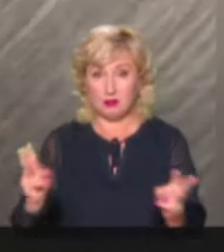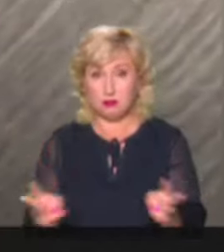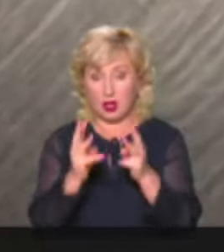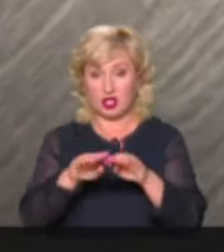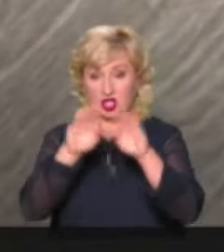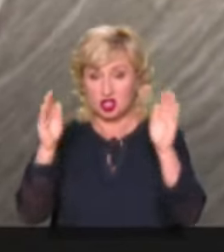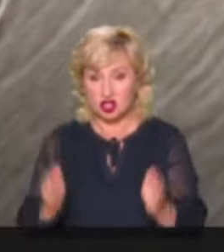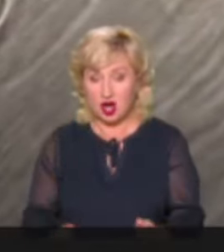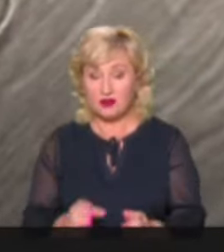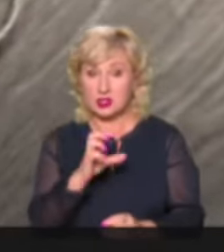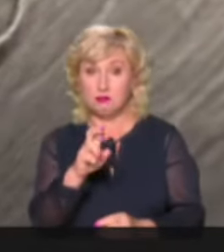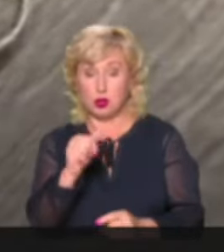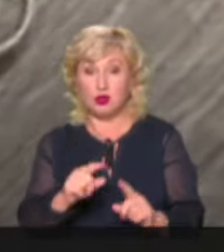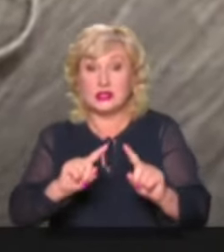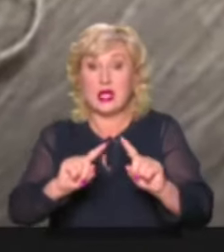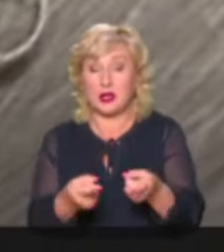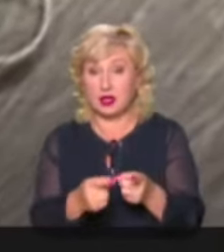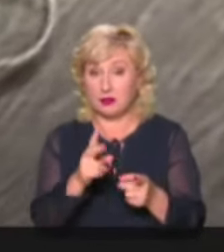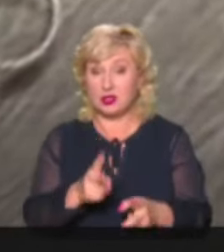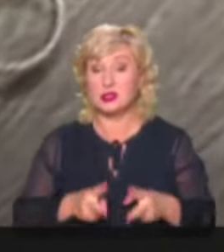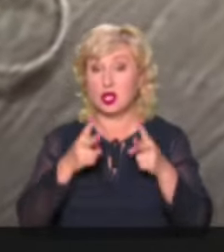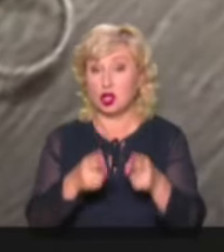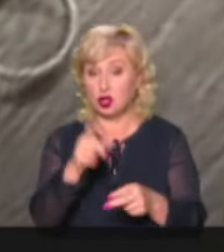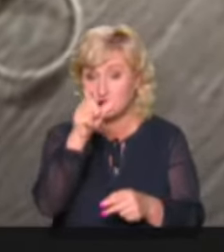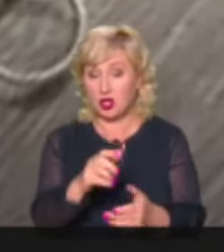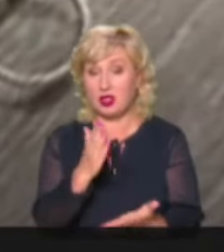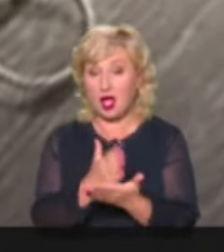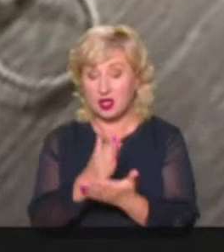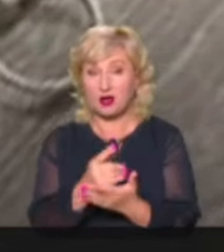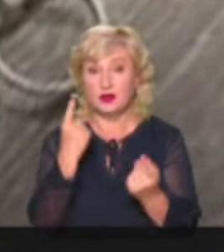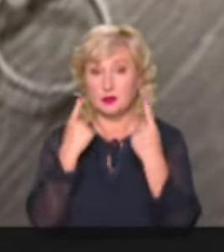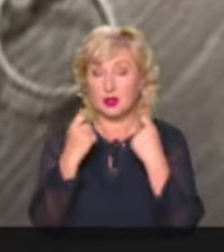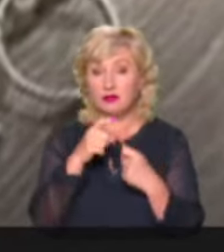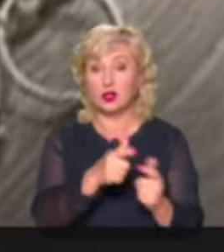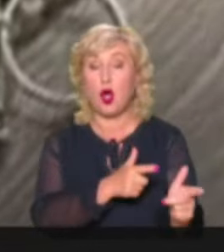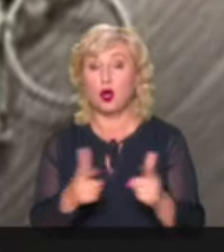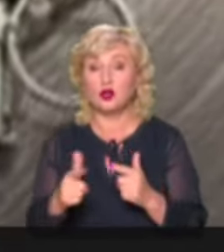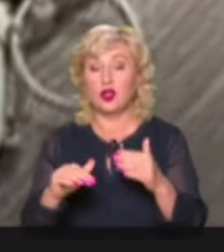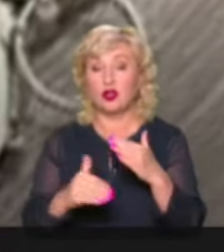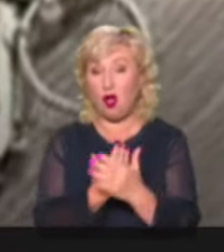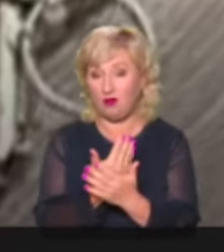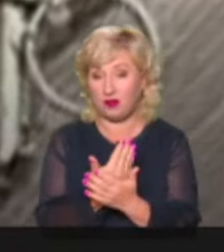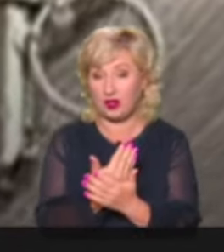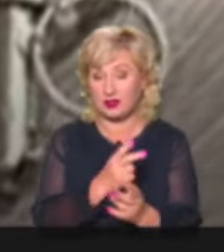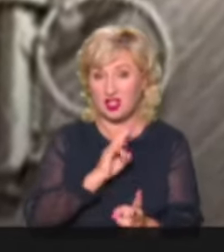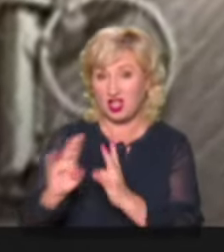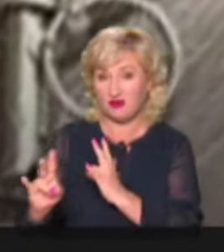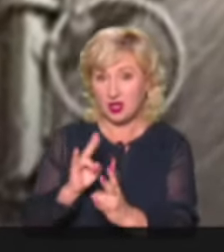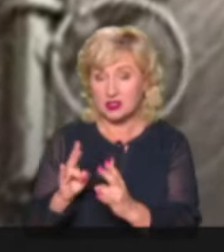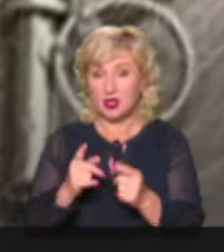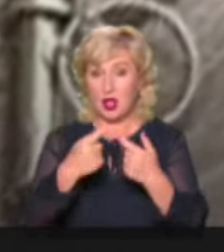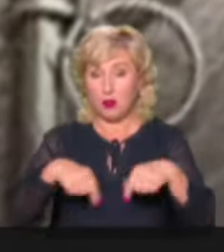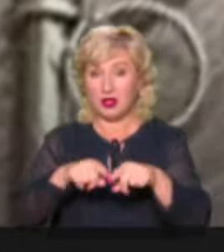шаф СБУ і затримала злочинця за наявними даними він готувався до нових диверсій на об'єктах